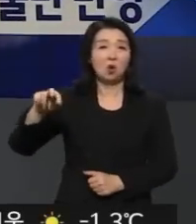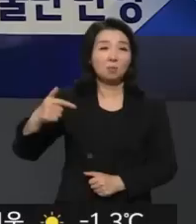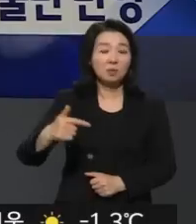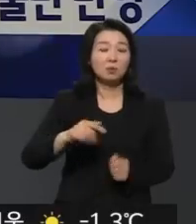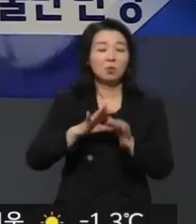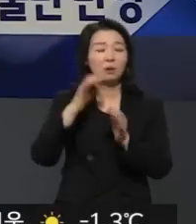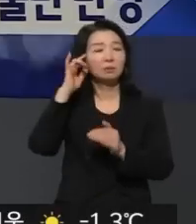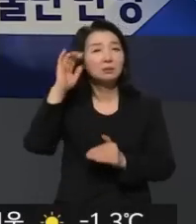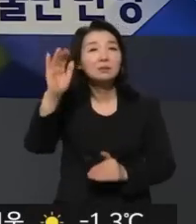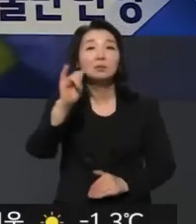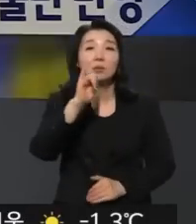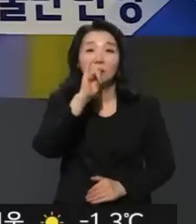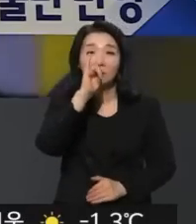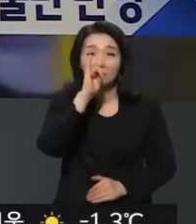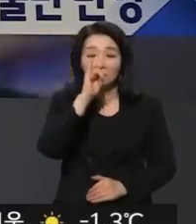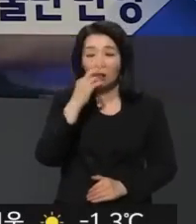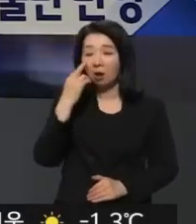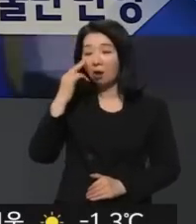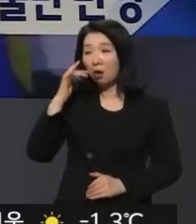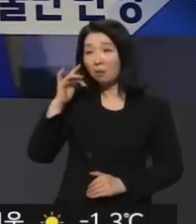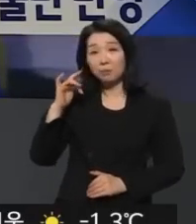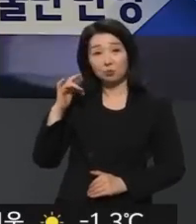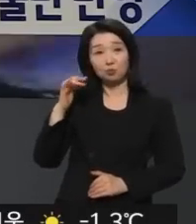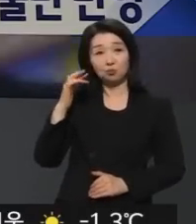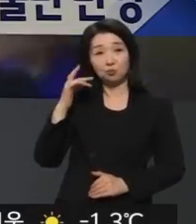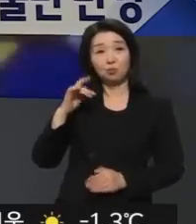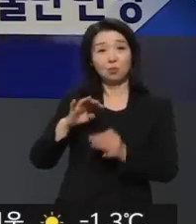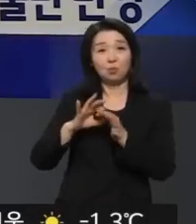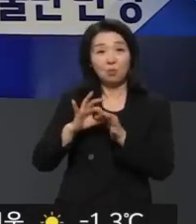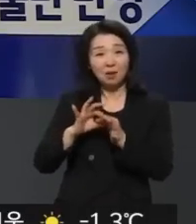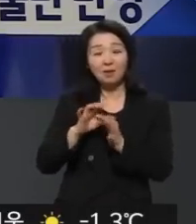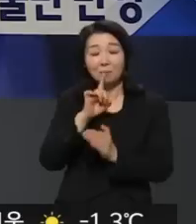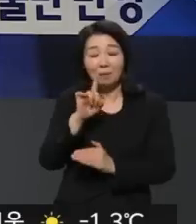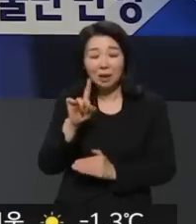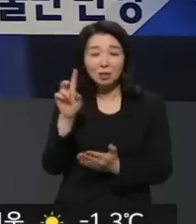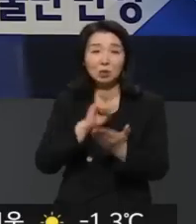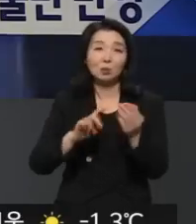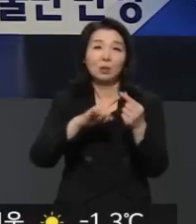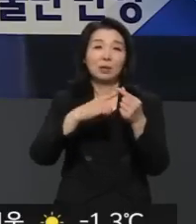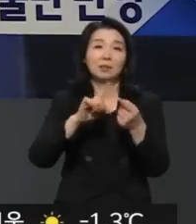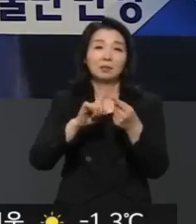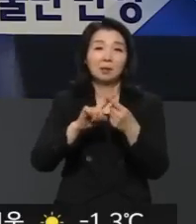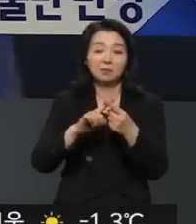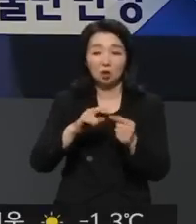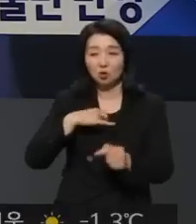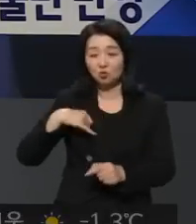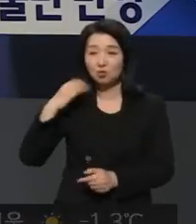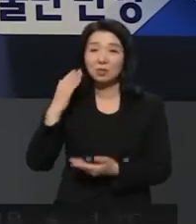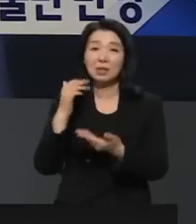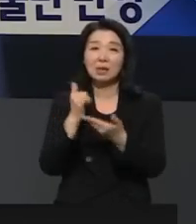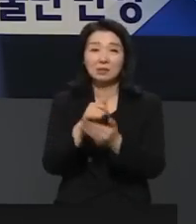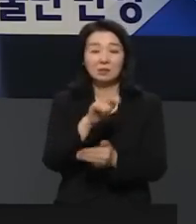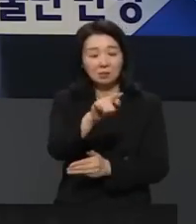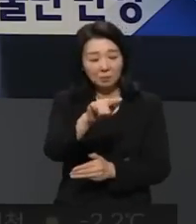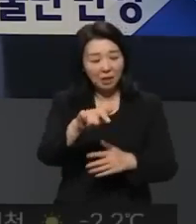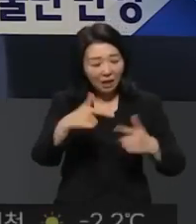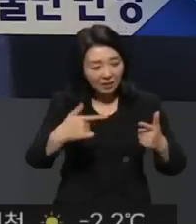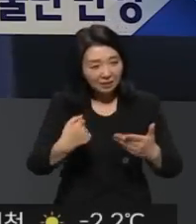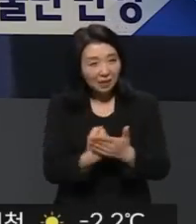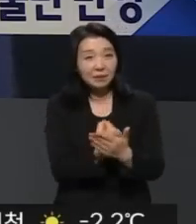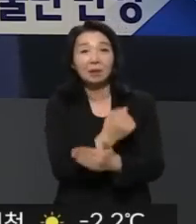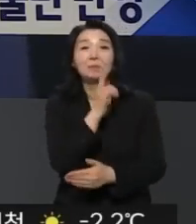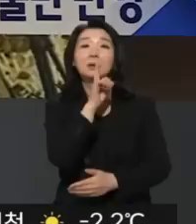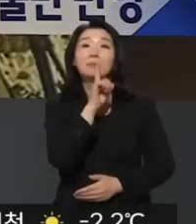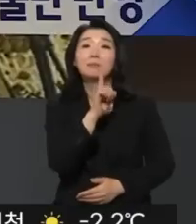번지고 있다고 하는데요. 미국 워싱턴포스트에 따르면 노래 가사를 인용해서 시진핑 당신이 아니라서 안타깝다라는